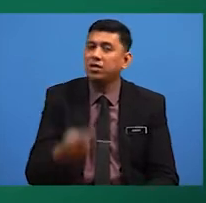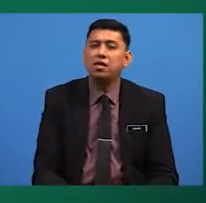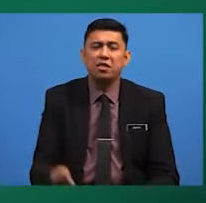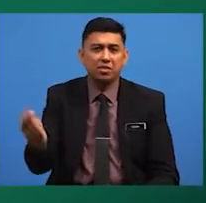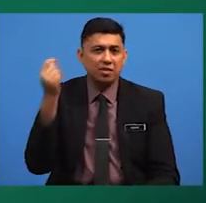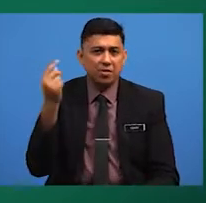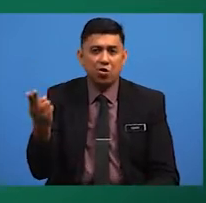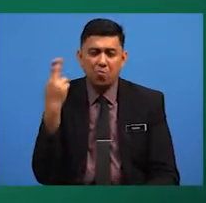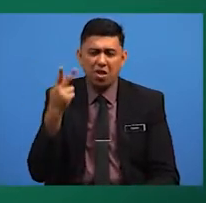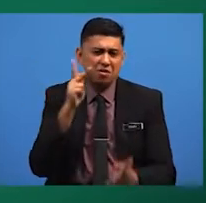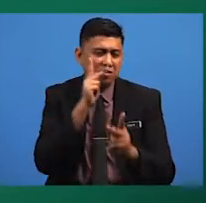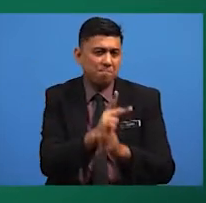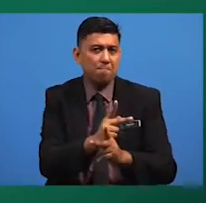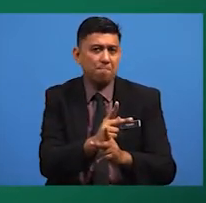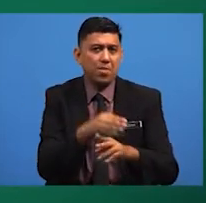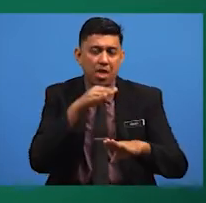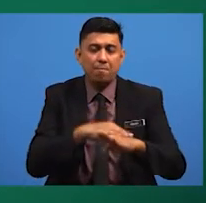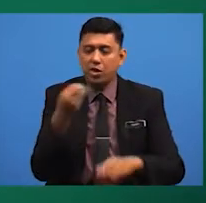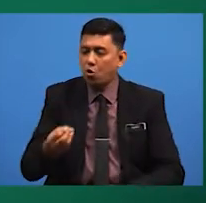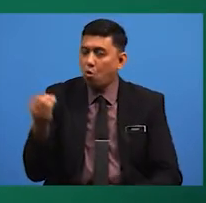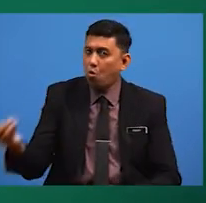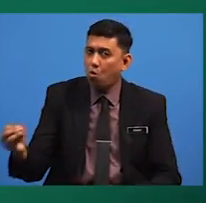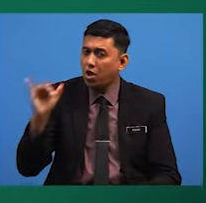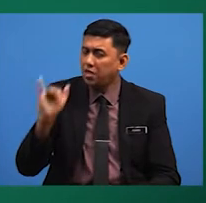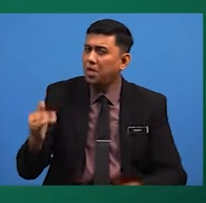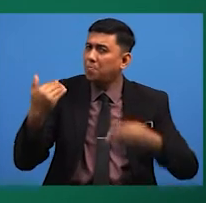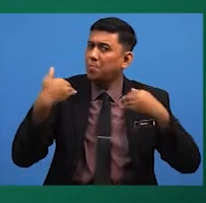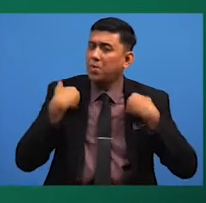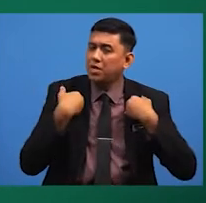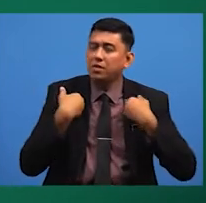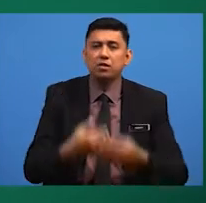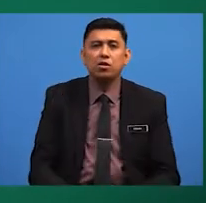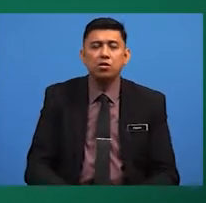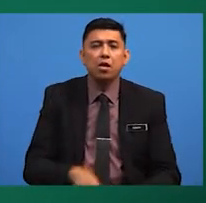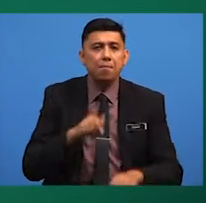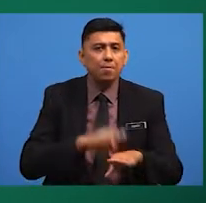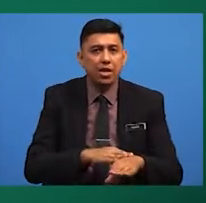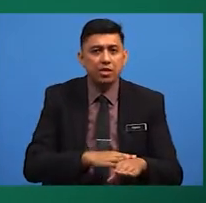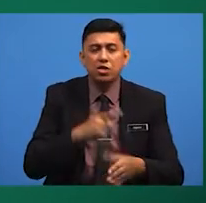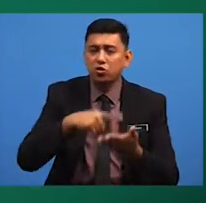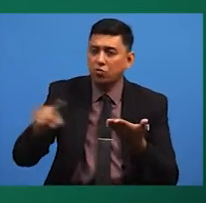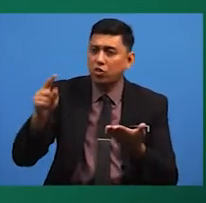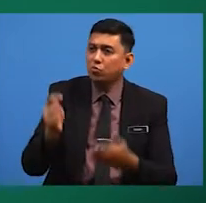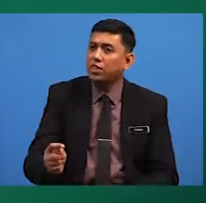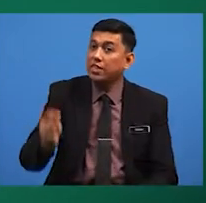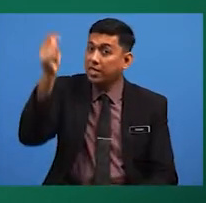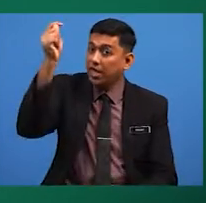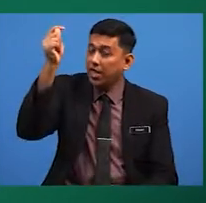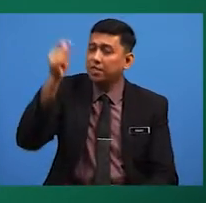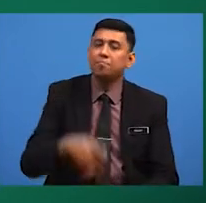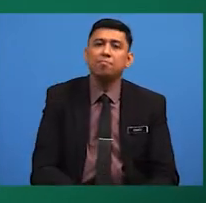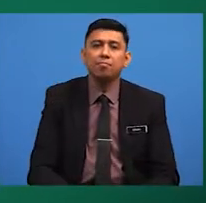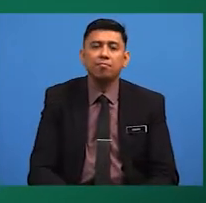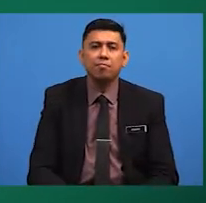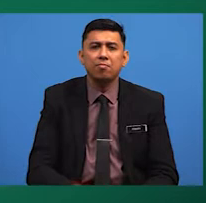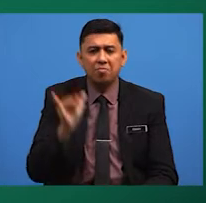kena gaya tersimpan pada objek yang berada pada sesuatu ketinggian atau